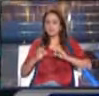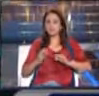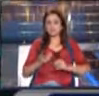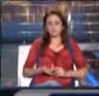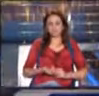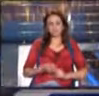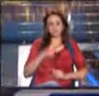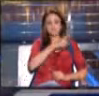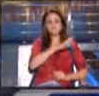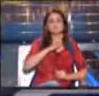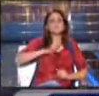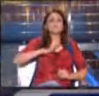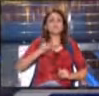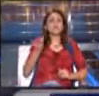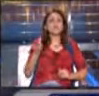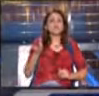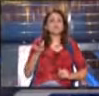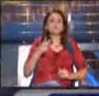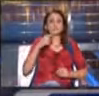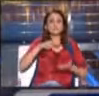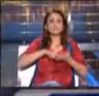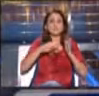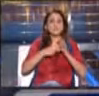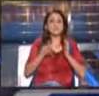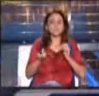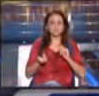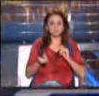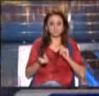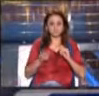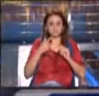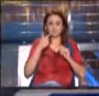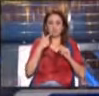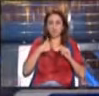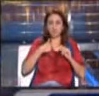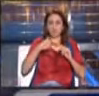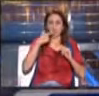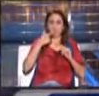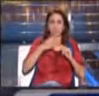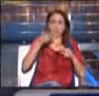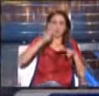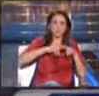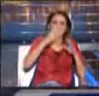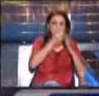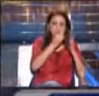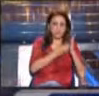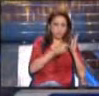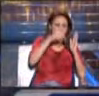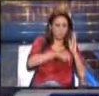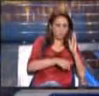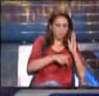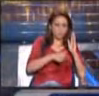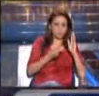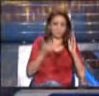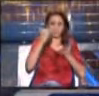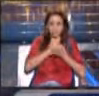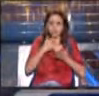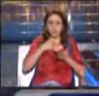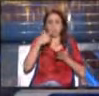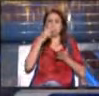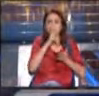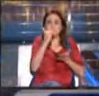الضمانات. ايوه. لا مخلوق في مصر يقدر يقول انا اضمن عوده الدوري اليوم. ليه؟ لان